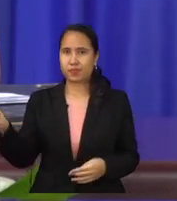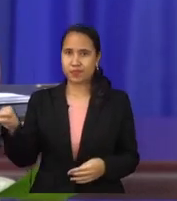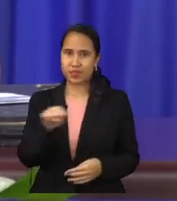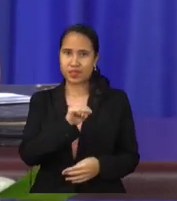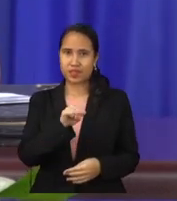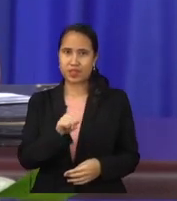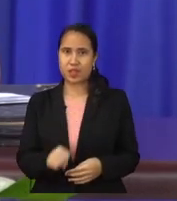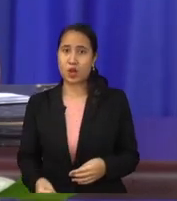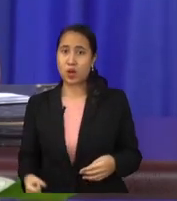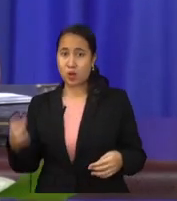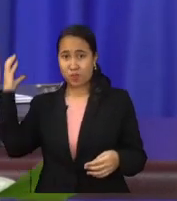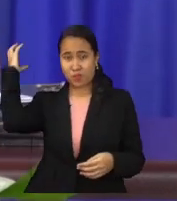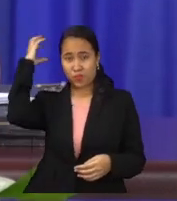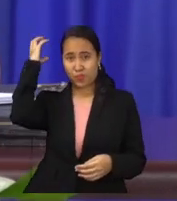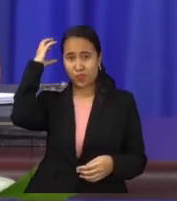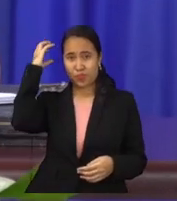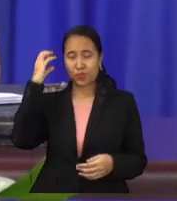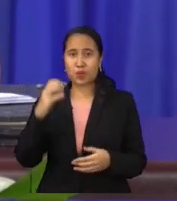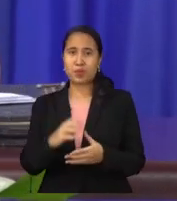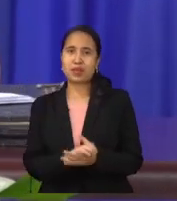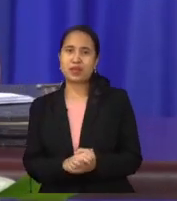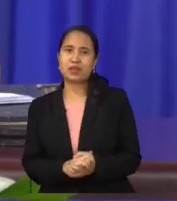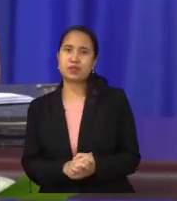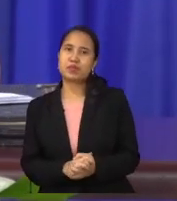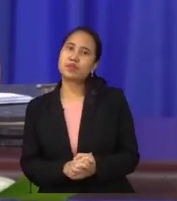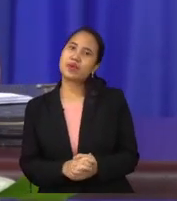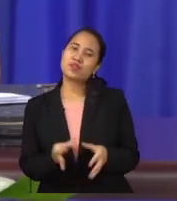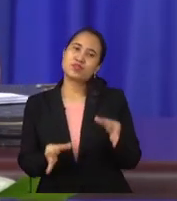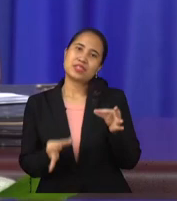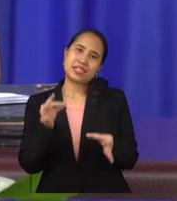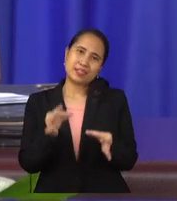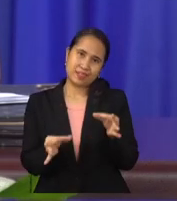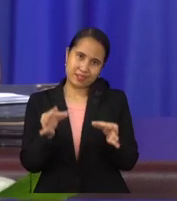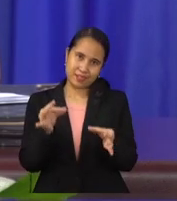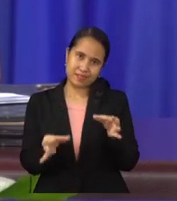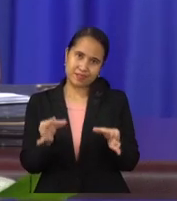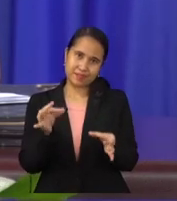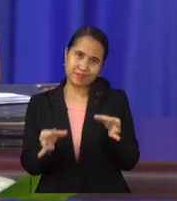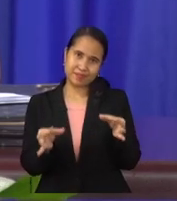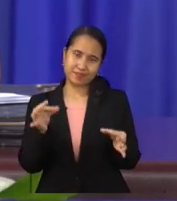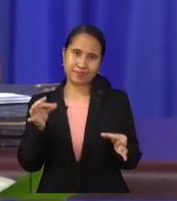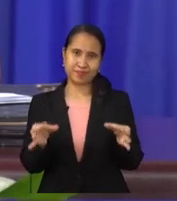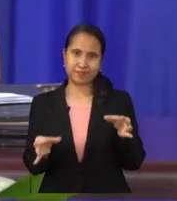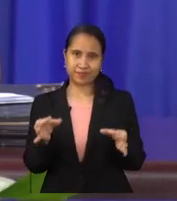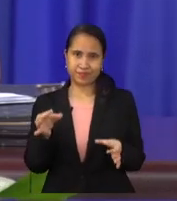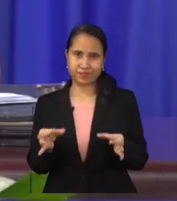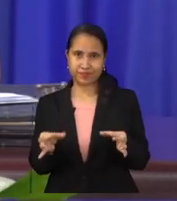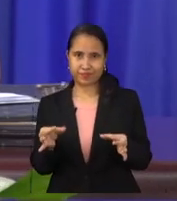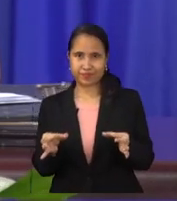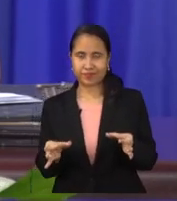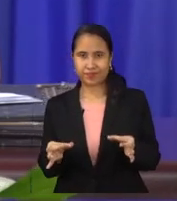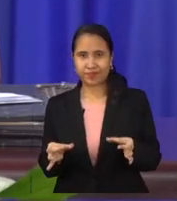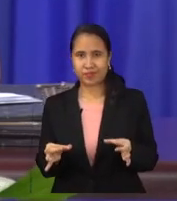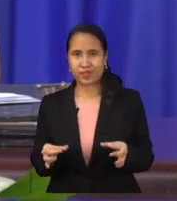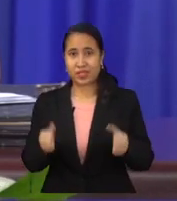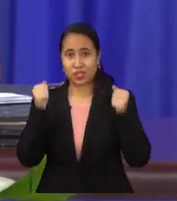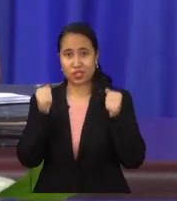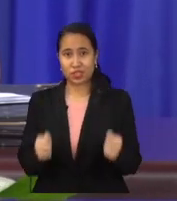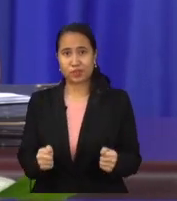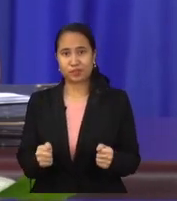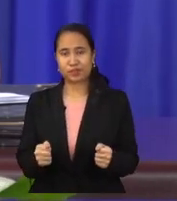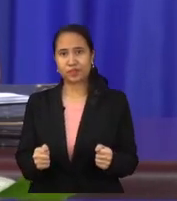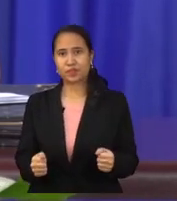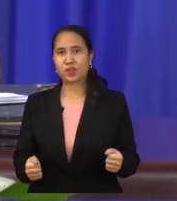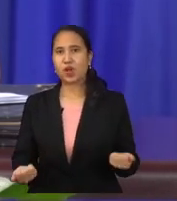interference by the legislature with the administration of justice designed to influence the judicial determination of the